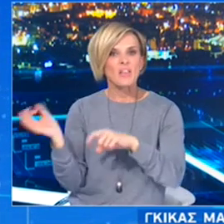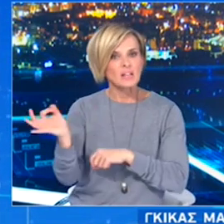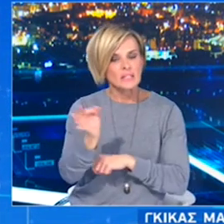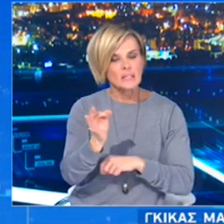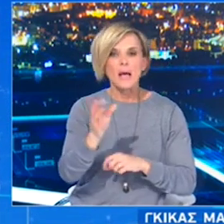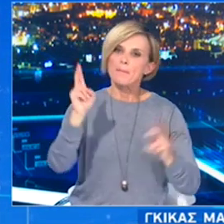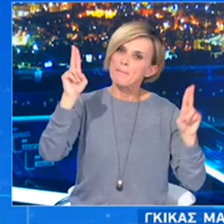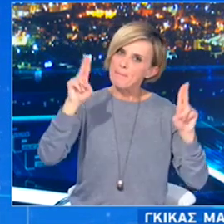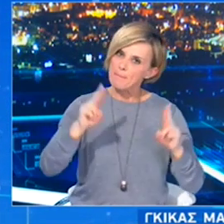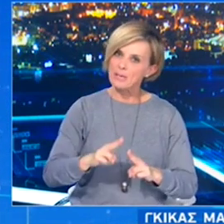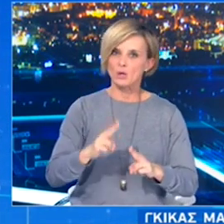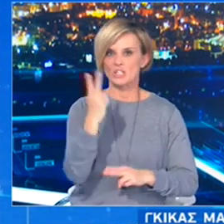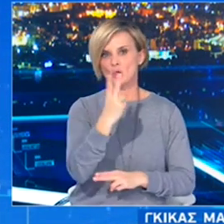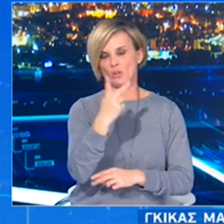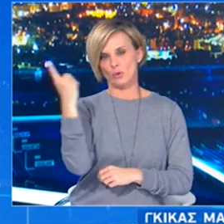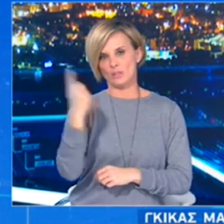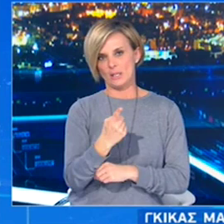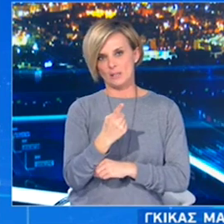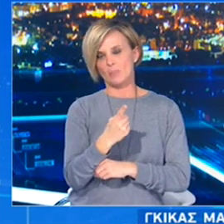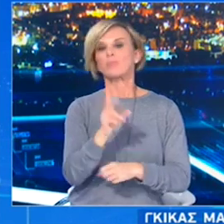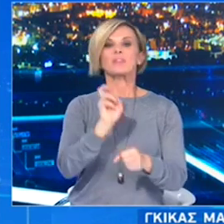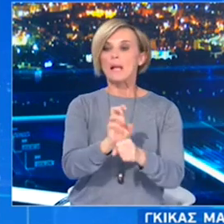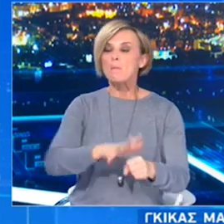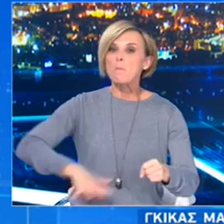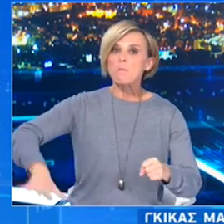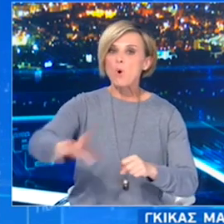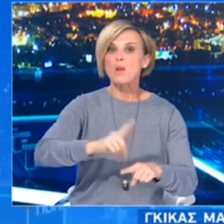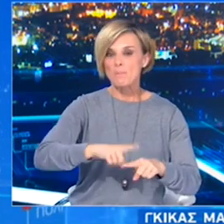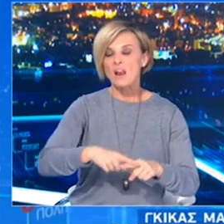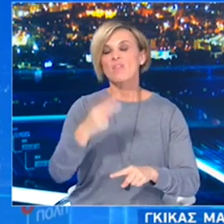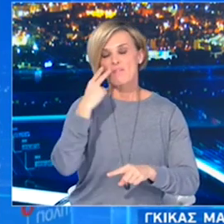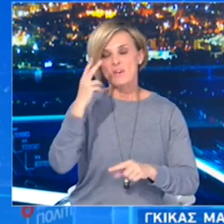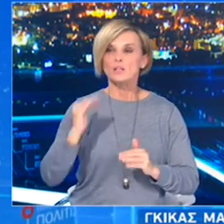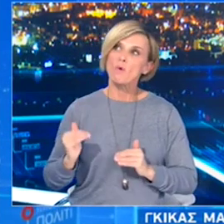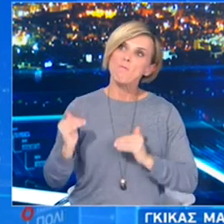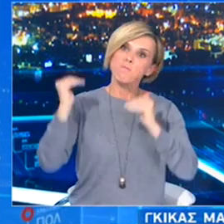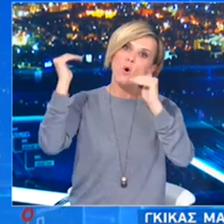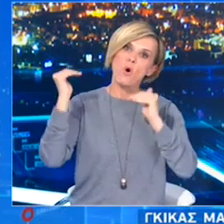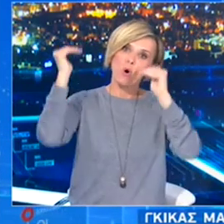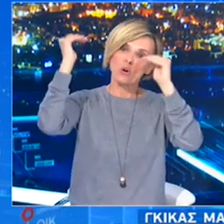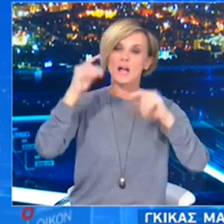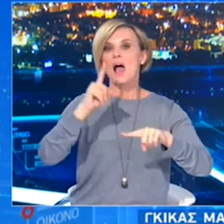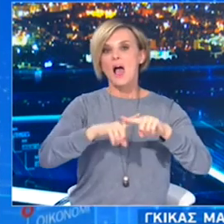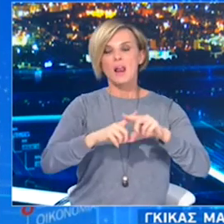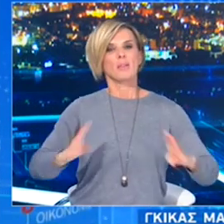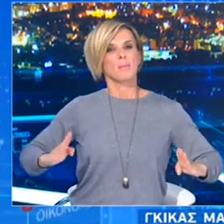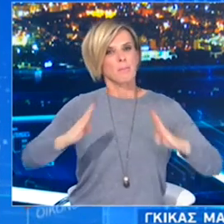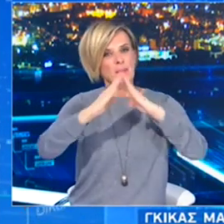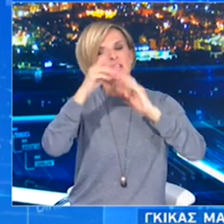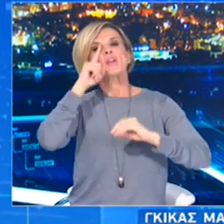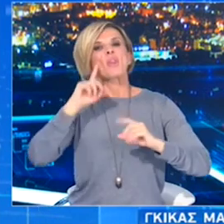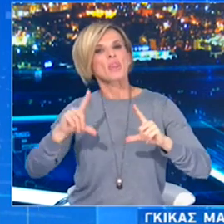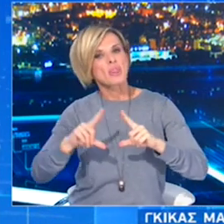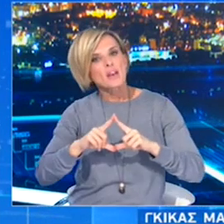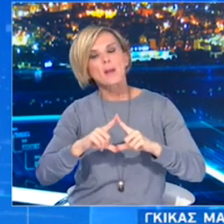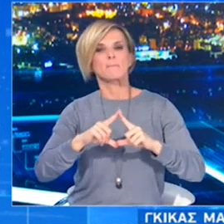Στην υπόλοιπη Ελλάδα η επιβάρυνση στα βόρεια της χώρας διατηρείται, χαρακτηριστικά αναφέρουμε πάλι τις περιφέρειες της Περιερίας, της Δράμας, των Σερών και της